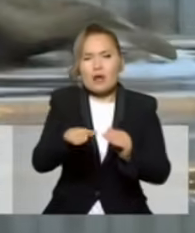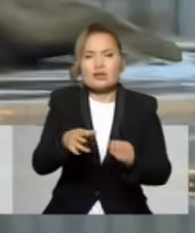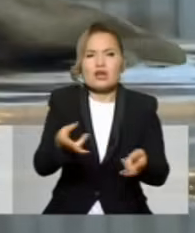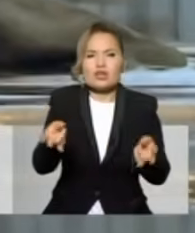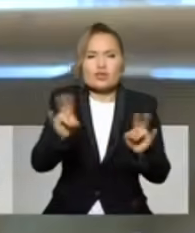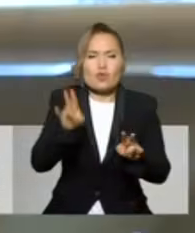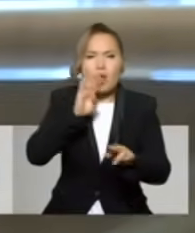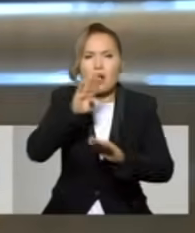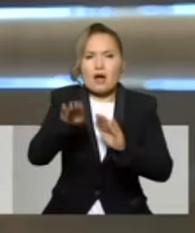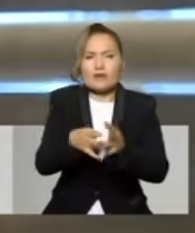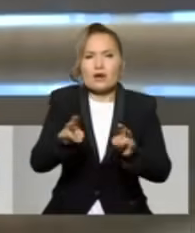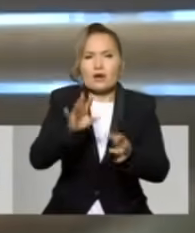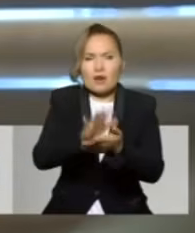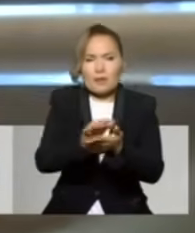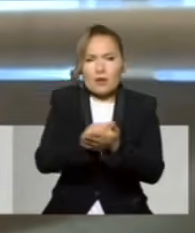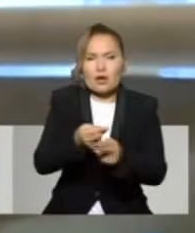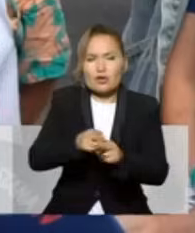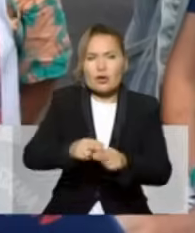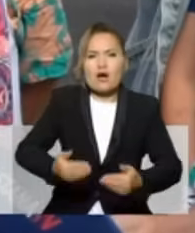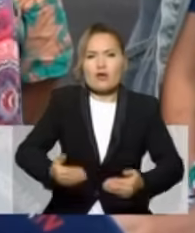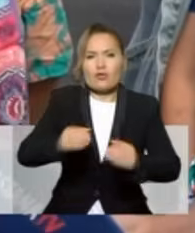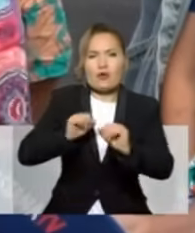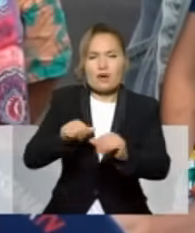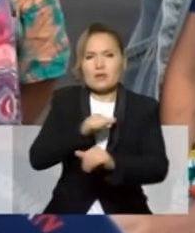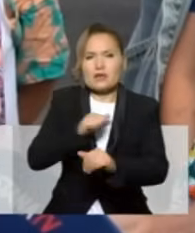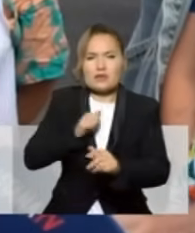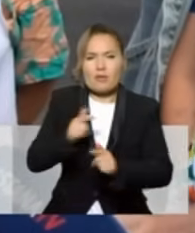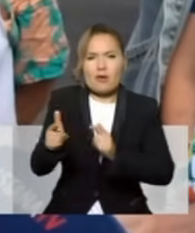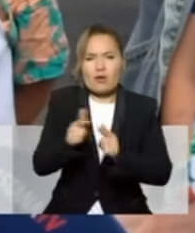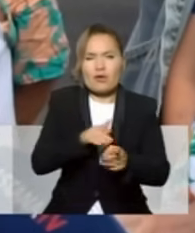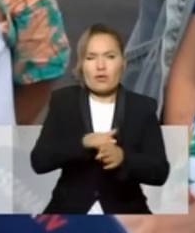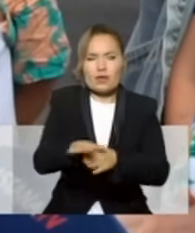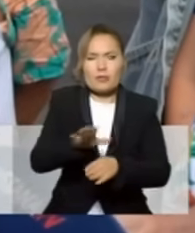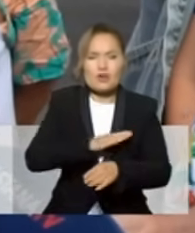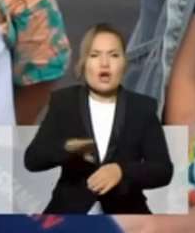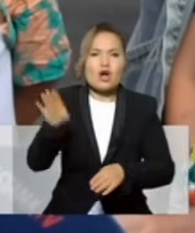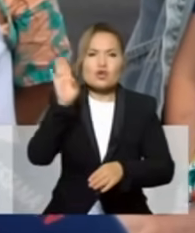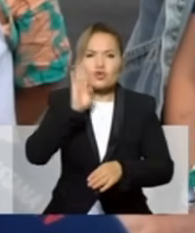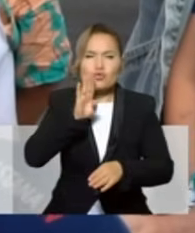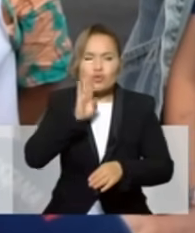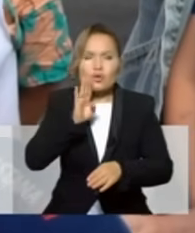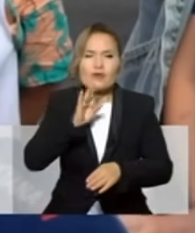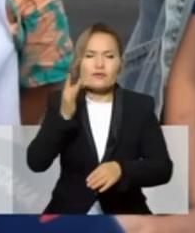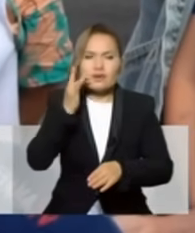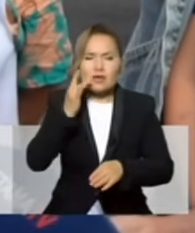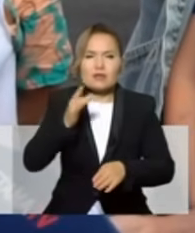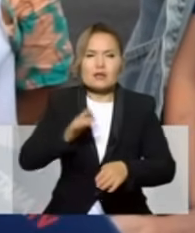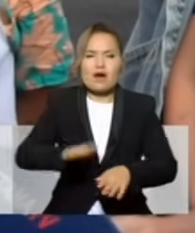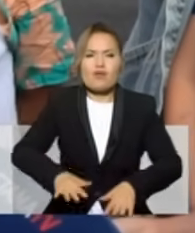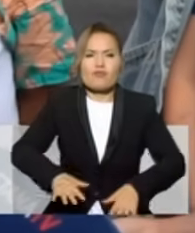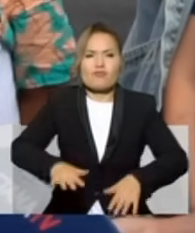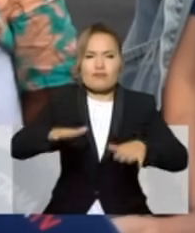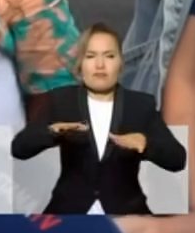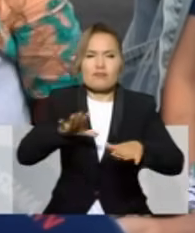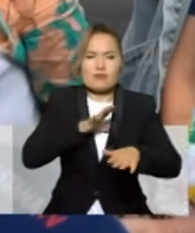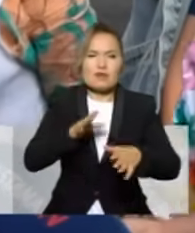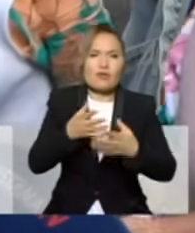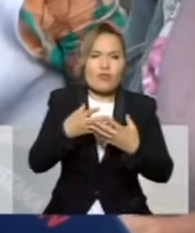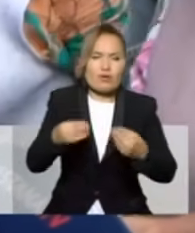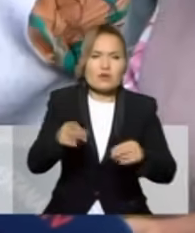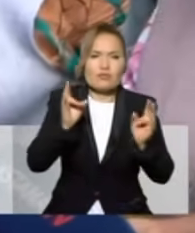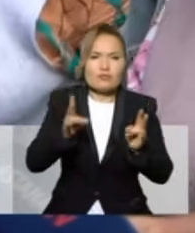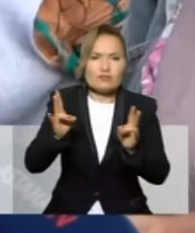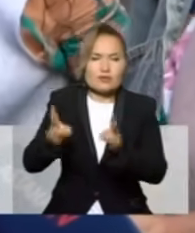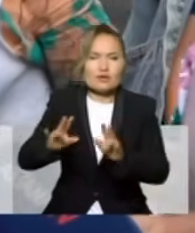Көктемде тұрғындар күн түн демей жағалауды бекіткен. Судың деңгейі басылмай, біздер ешқандай біздер спокойно отыру деген ондай жоқ бізде.